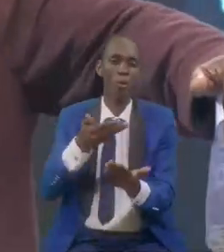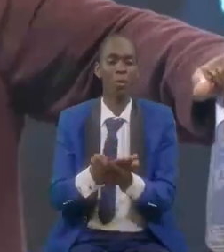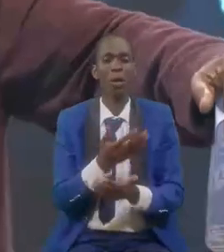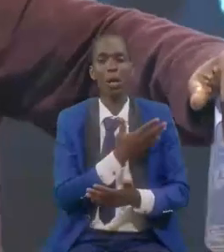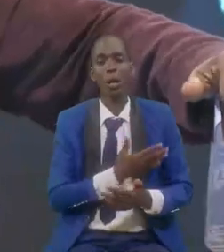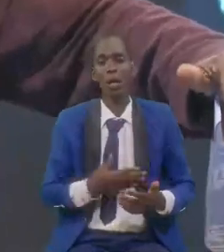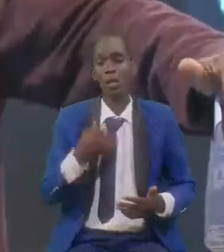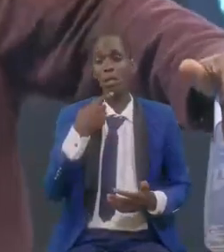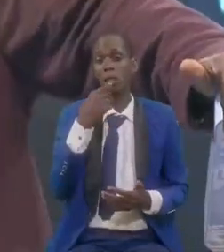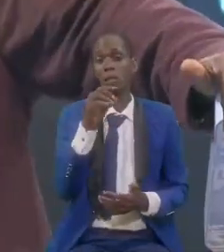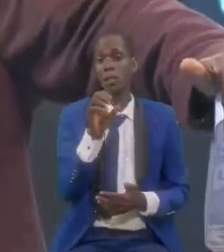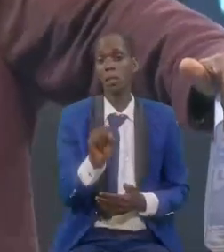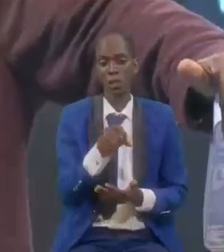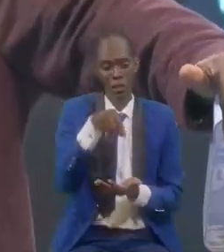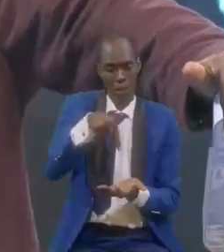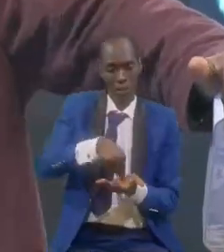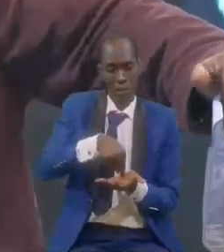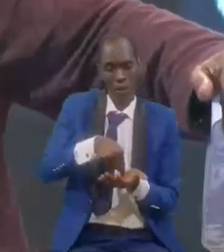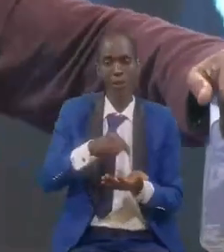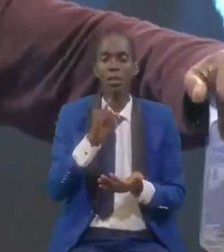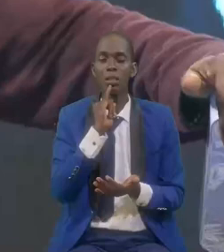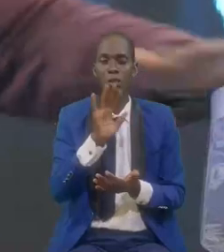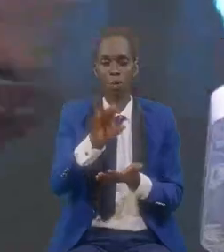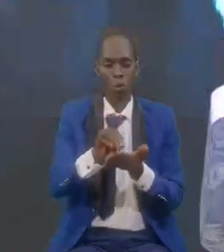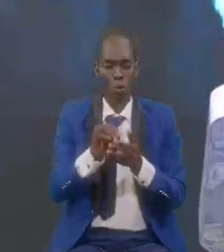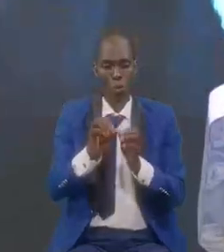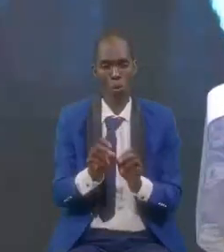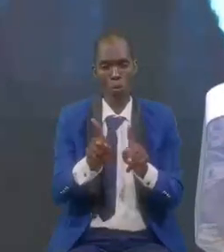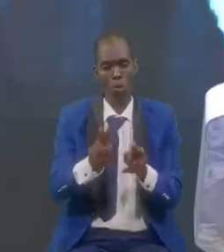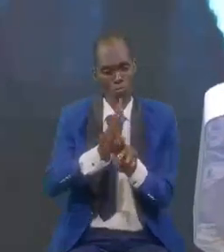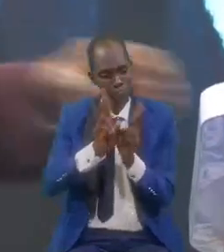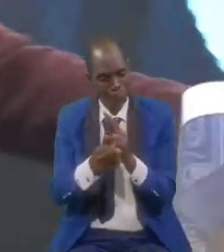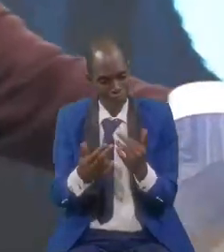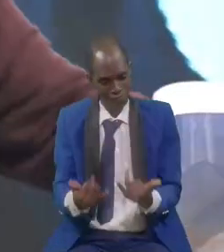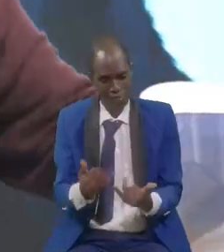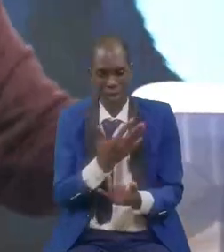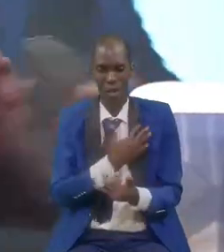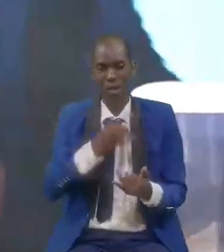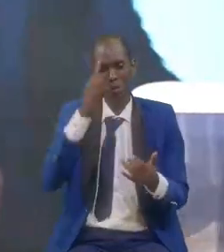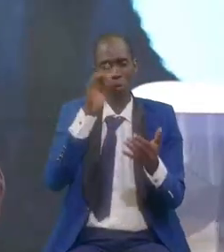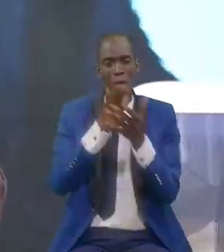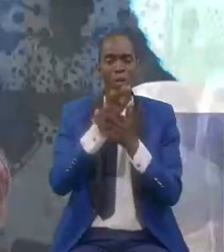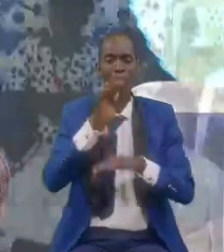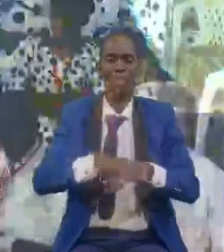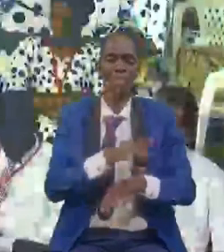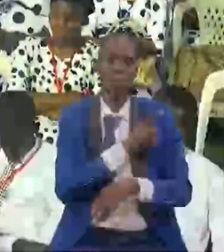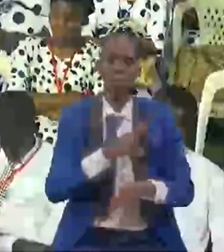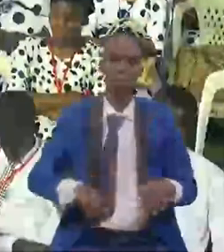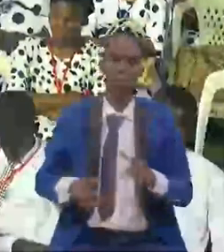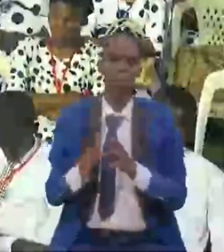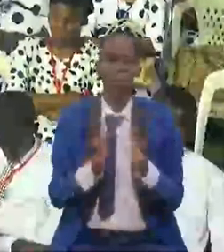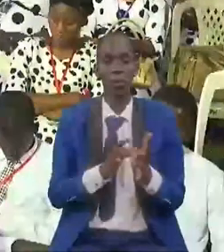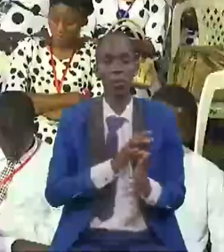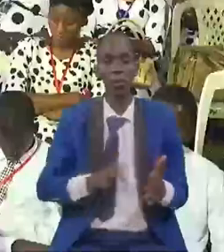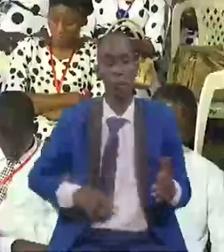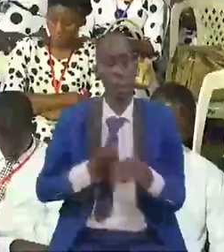Et il dit, voici ta chance. Repens-toi et crois au Seigneur Jésus-Christ.